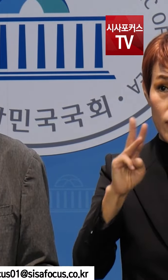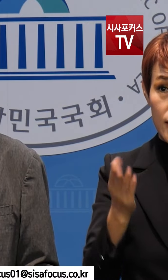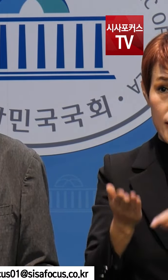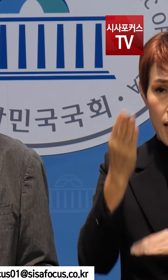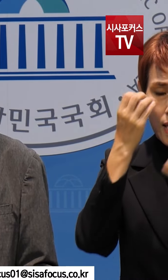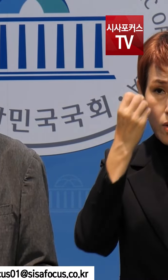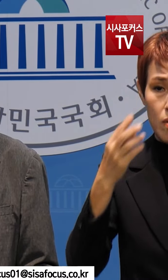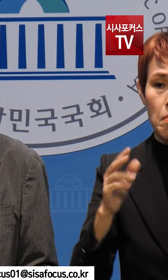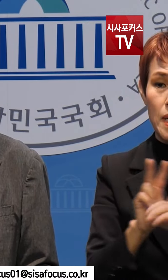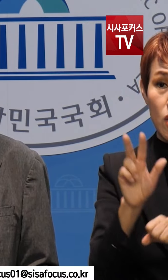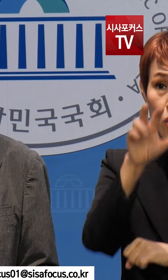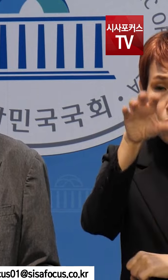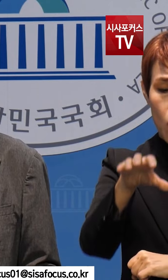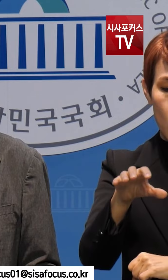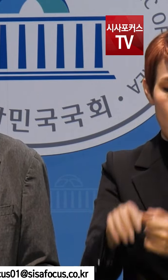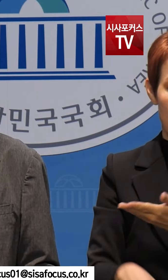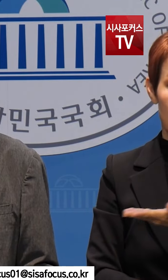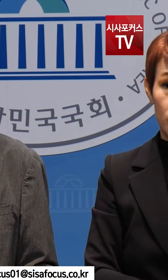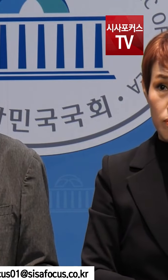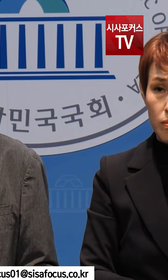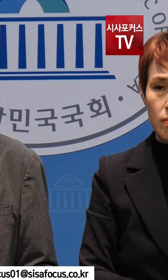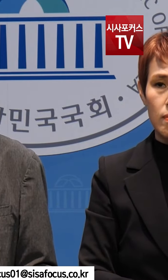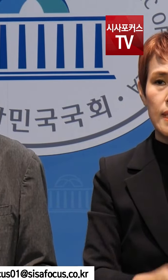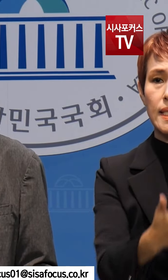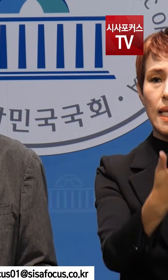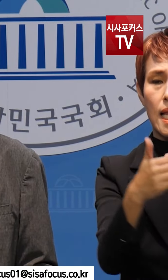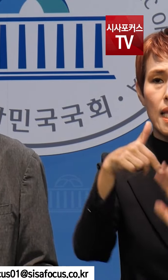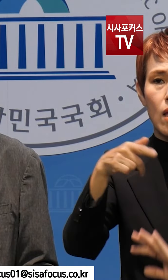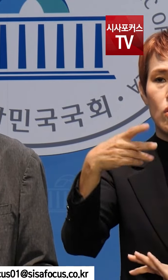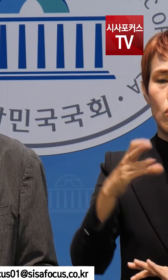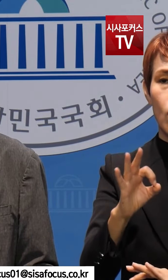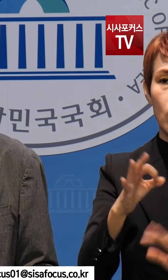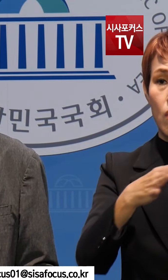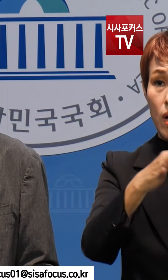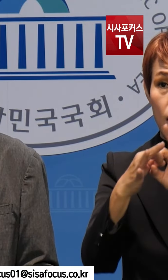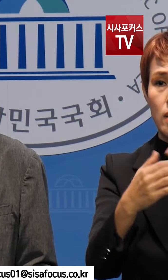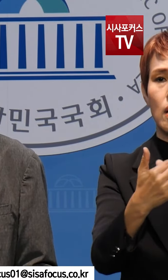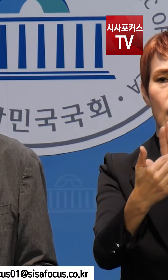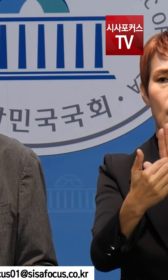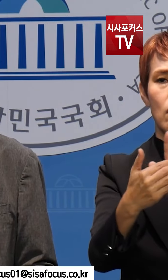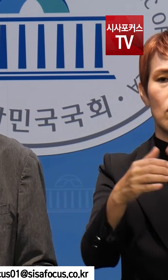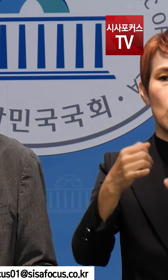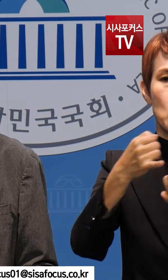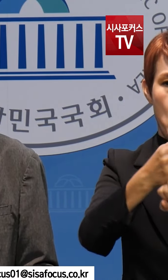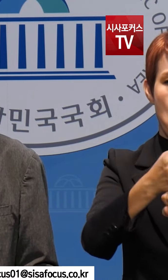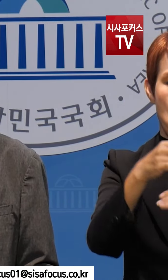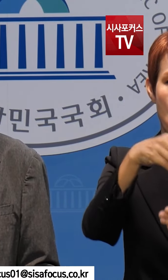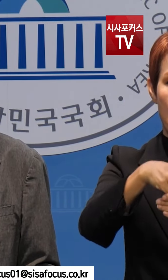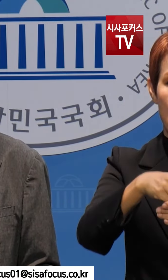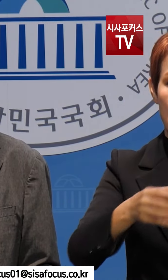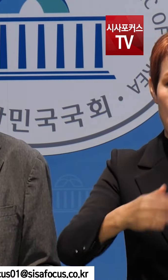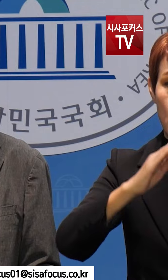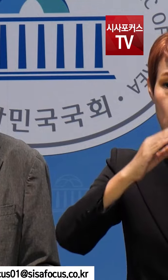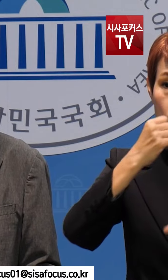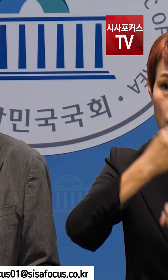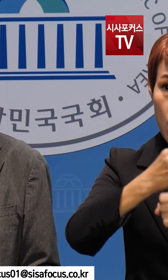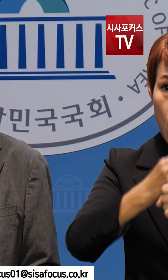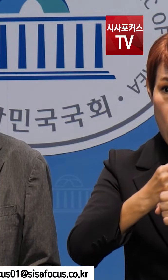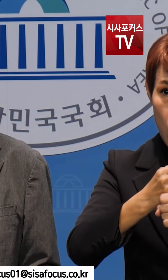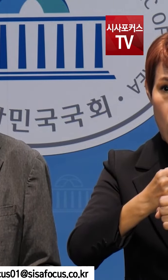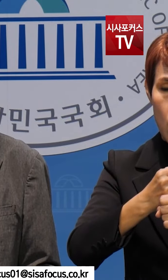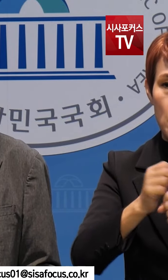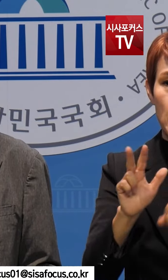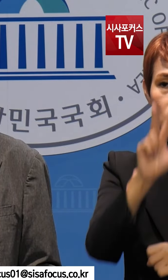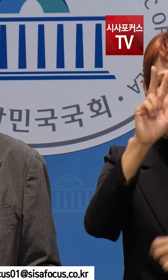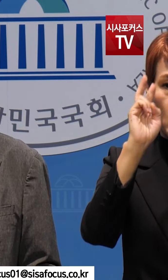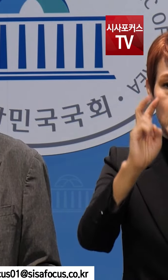시설에 계통연계 차단 시설 설치를 의무화 키고 설치 비용을 소규모 발전